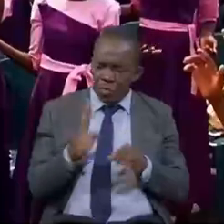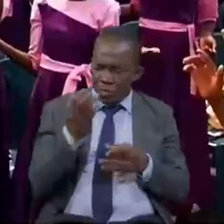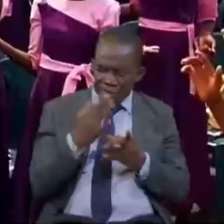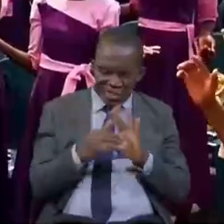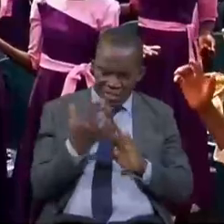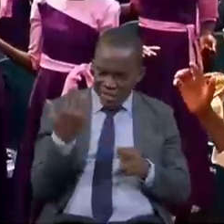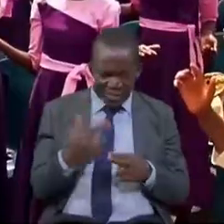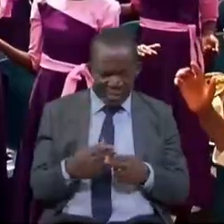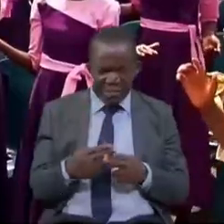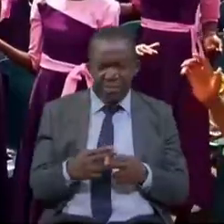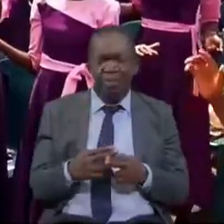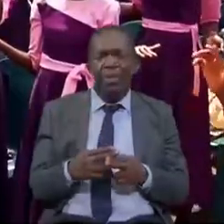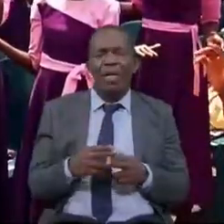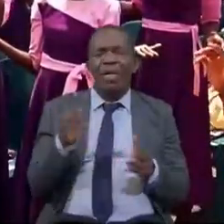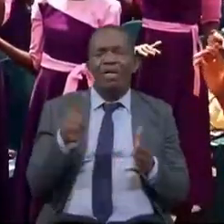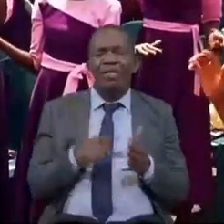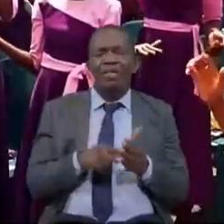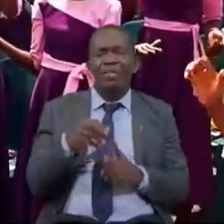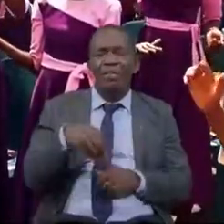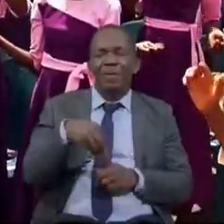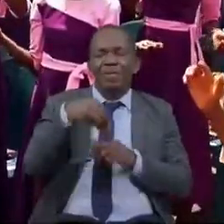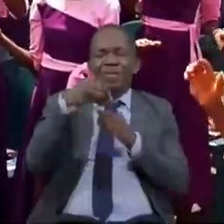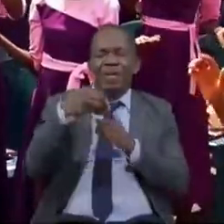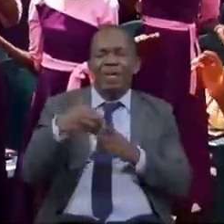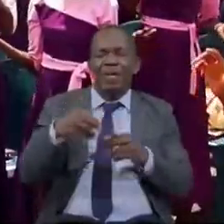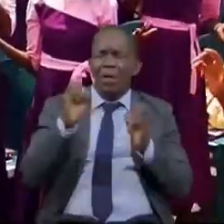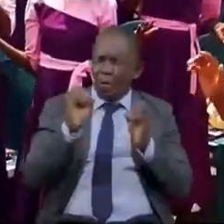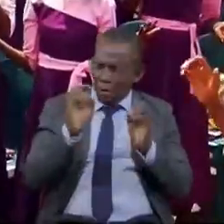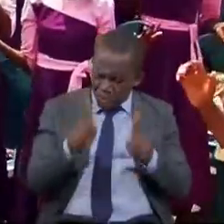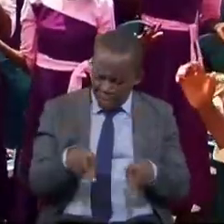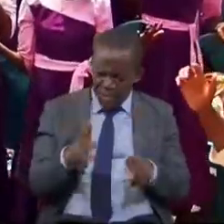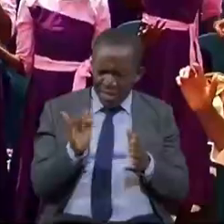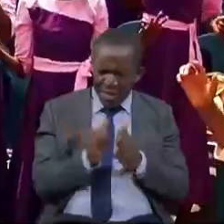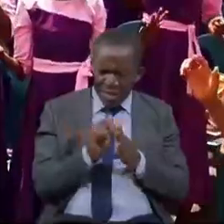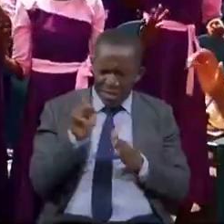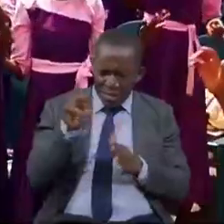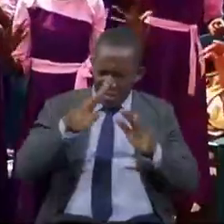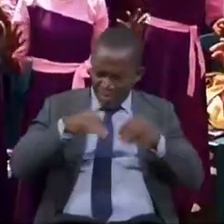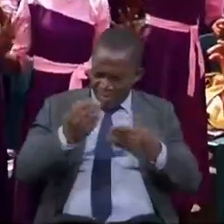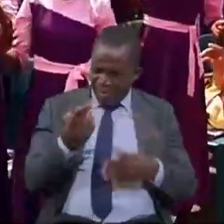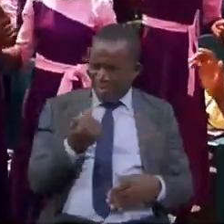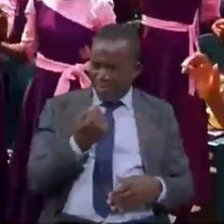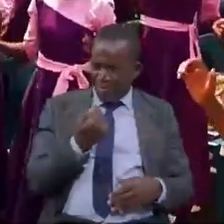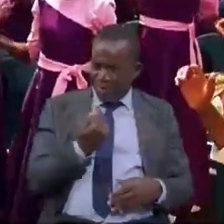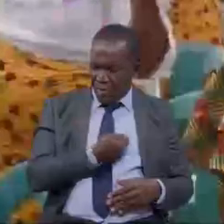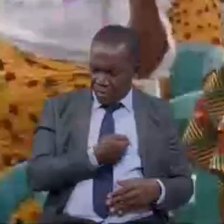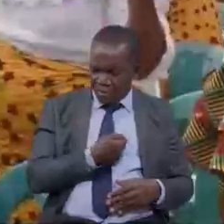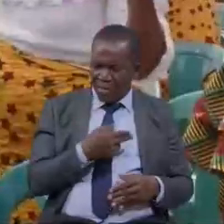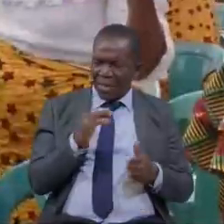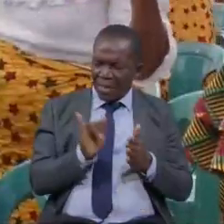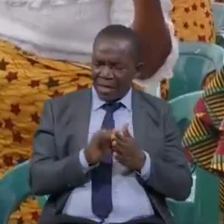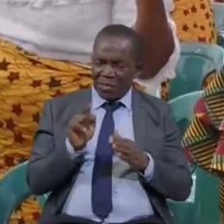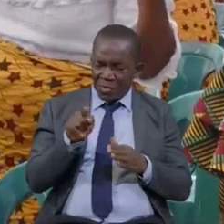Et ce privilège spécial que tu nous as donné, que voici, je vous ai donné le pouvoir,